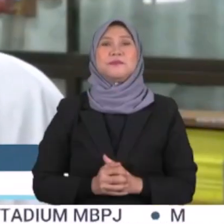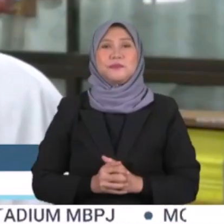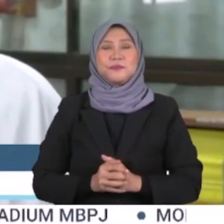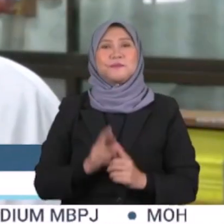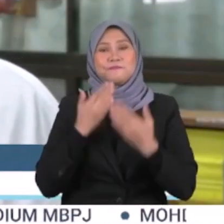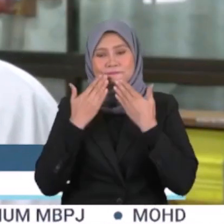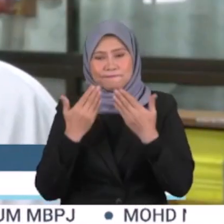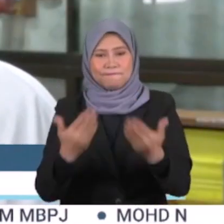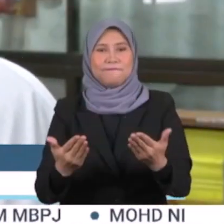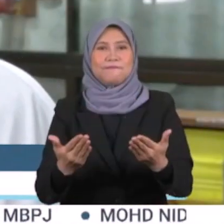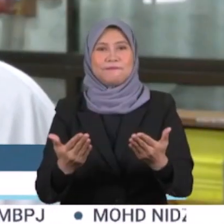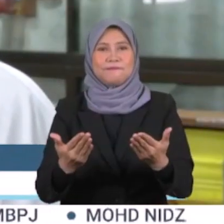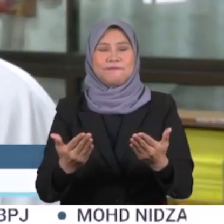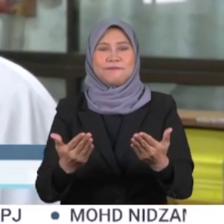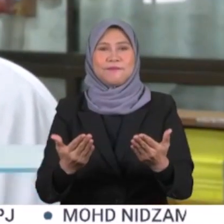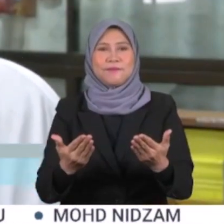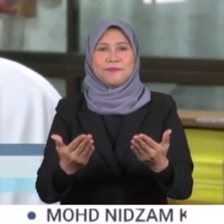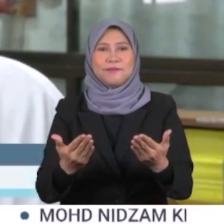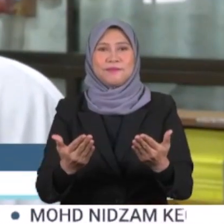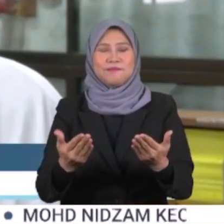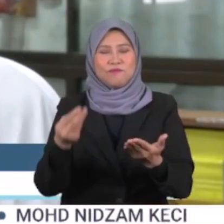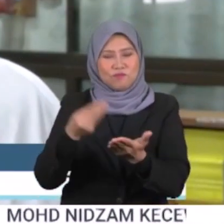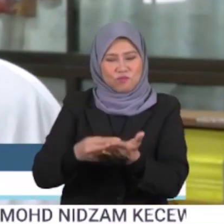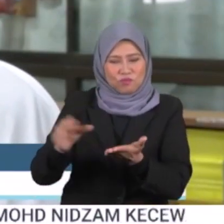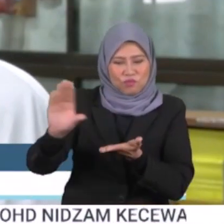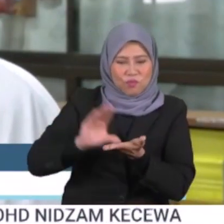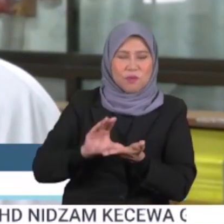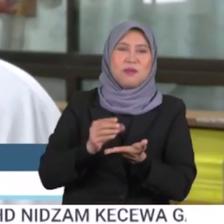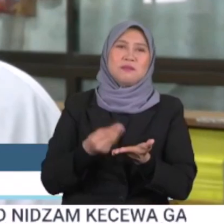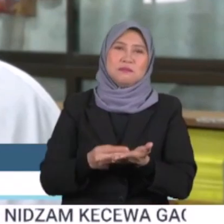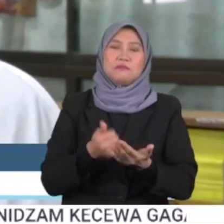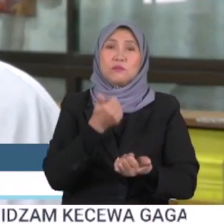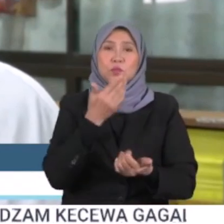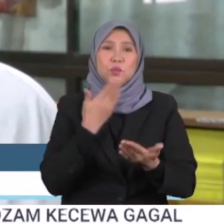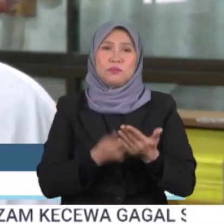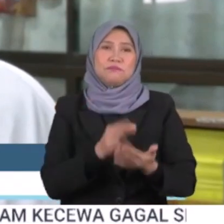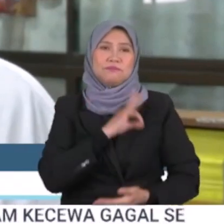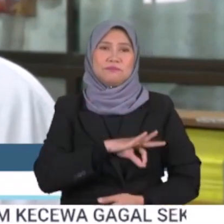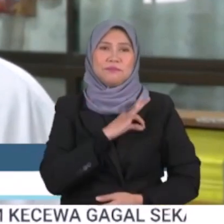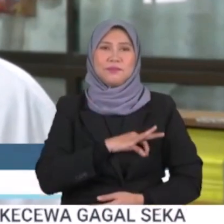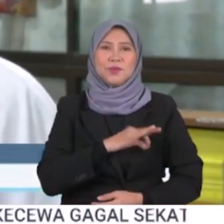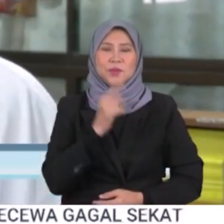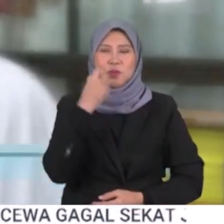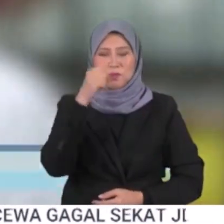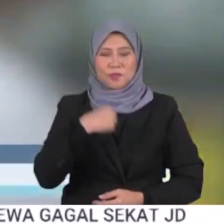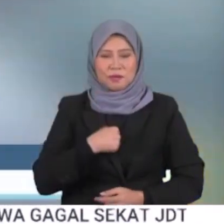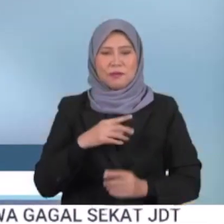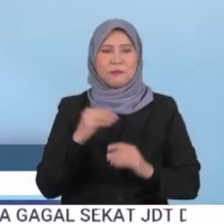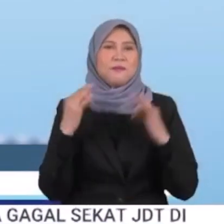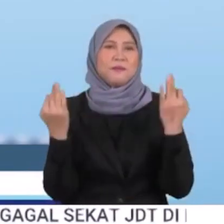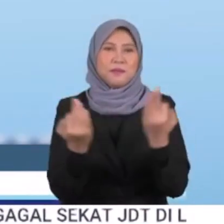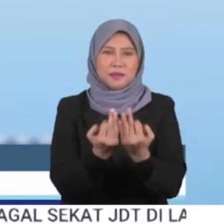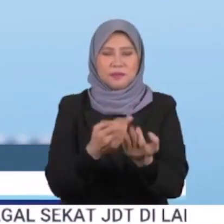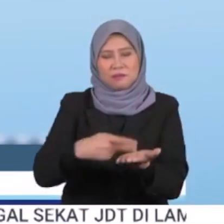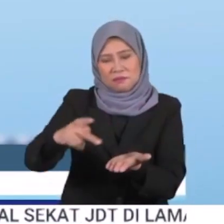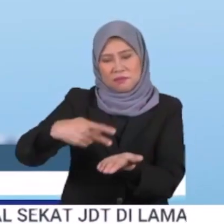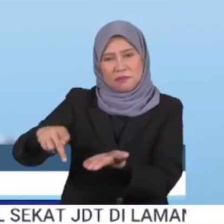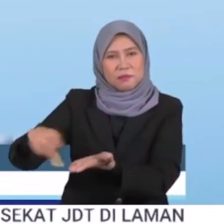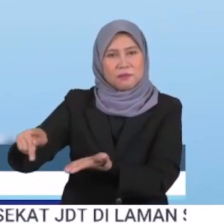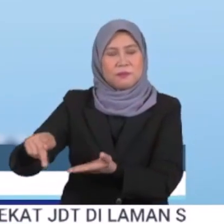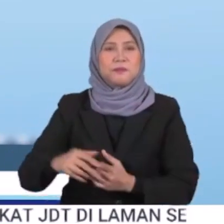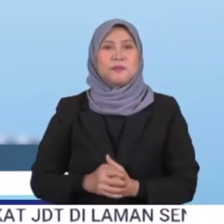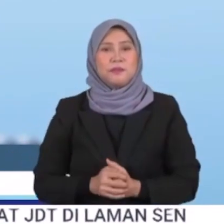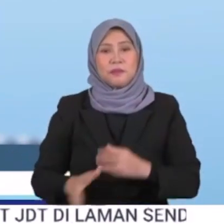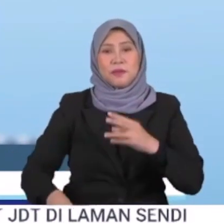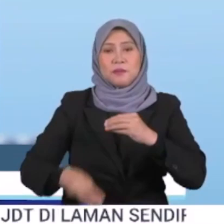berterima kasih atas pemberian, sangat berguna kepada saya dan keluarga saya untuk belanja. Selain itu,